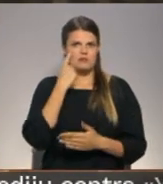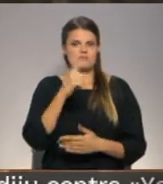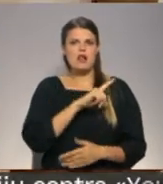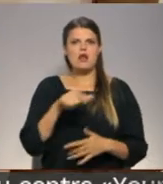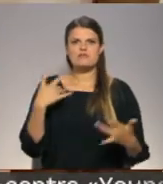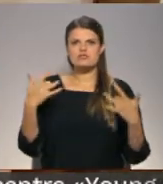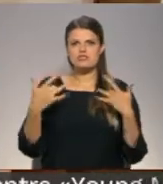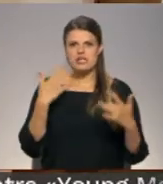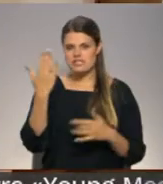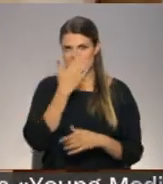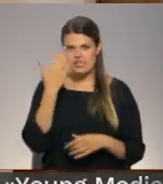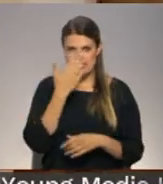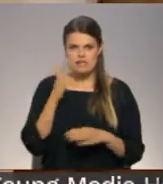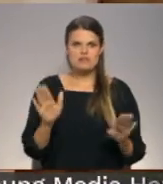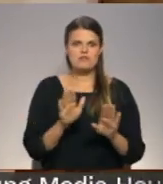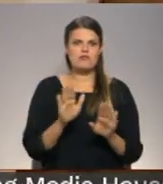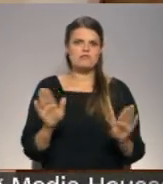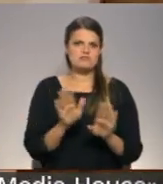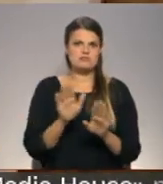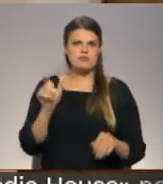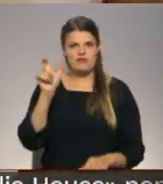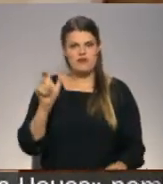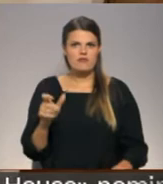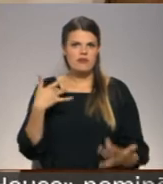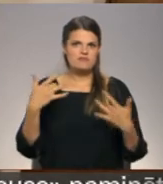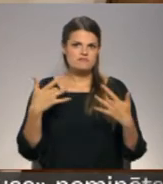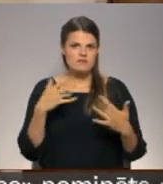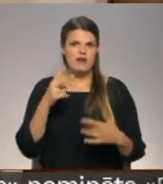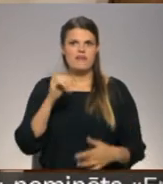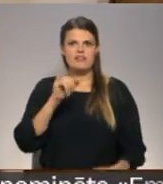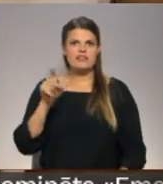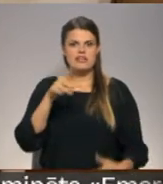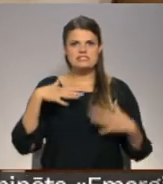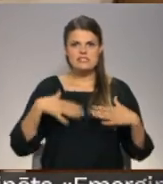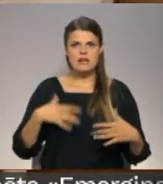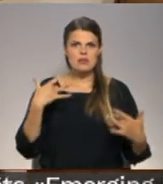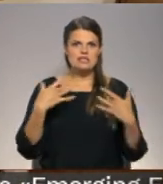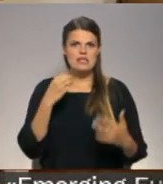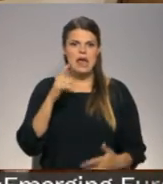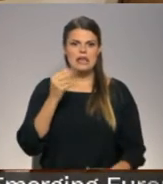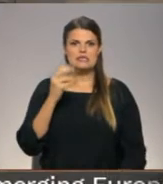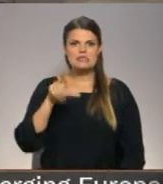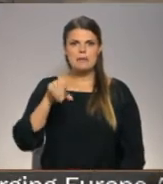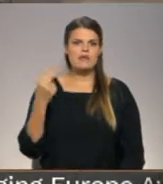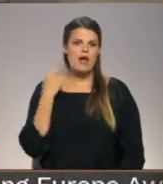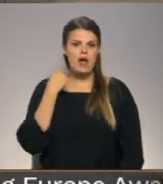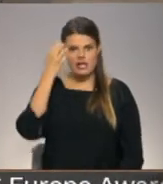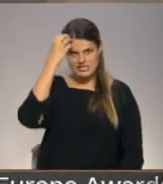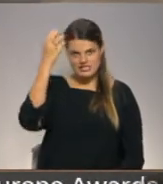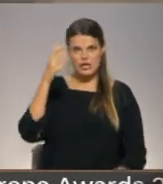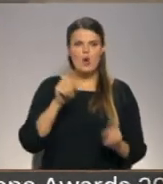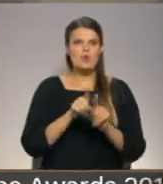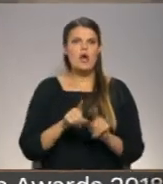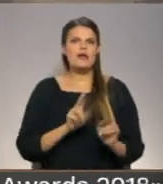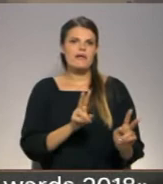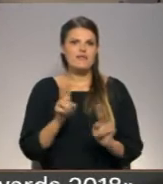uzskatīt latviešu teātru un kino dīvas Tailas teātra aktrises Vijas Artmanes tērpu no izrādes Elizabete Anglijas karaliene un